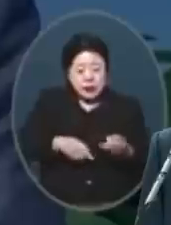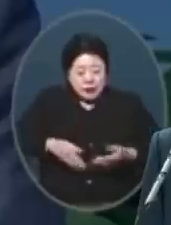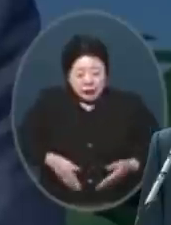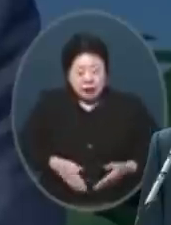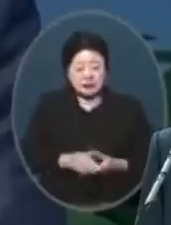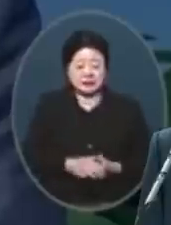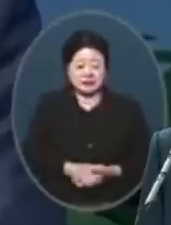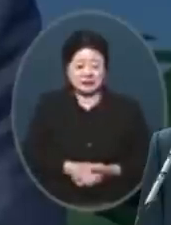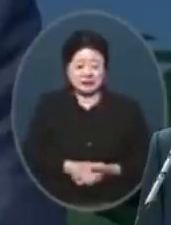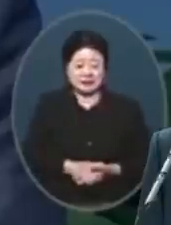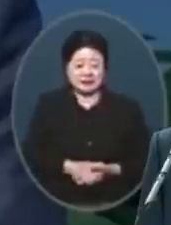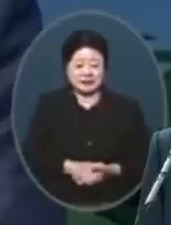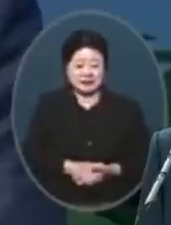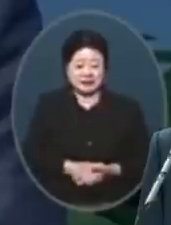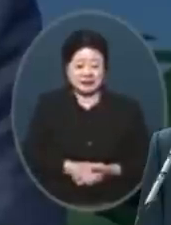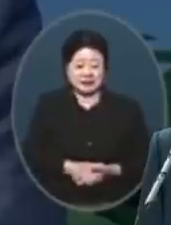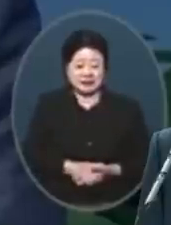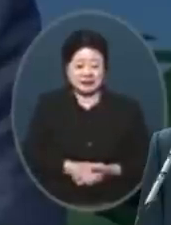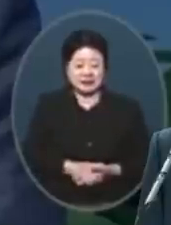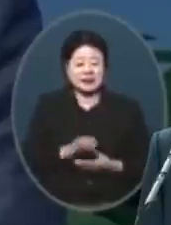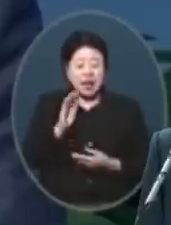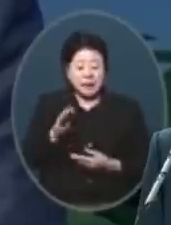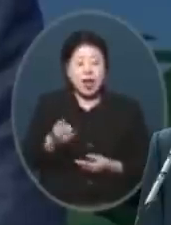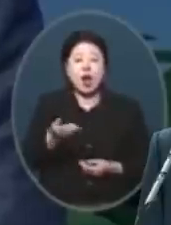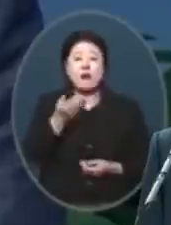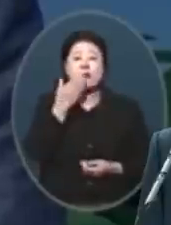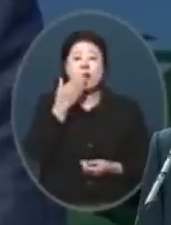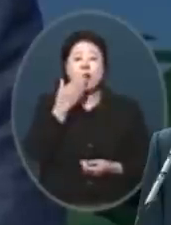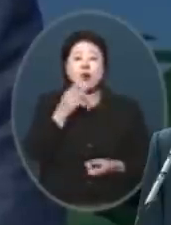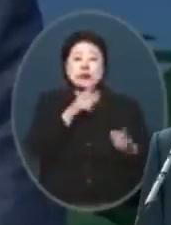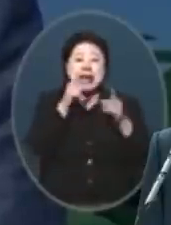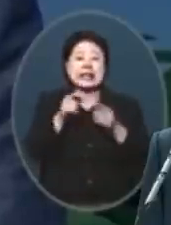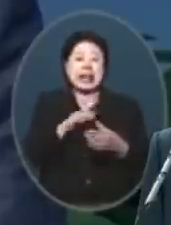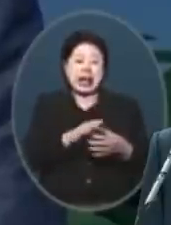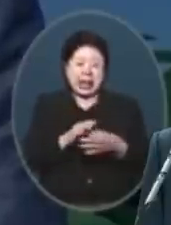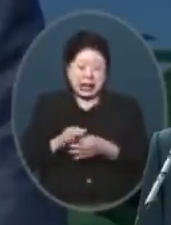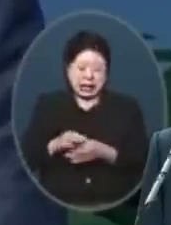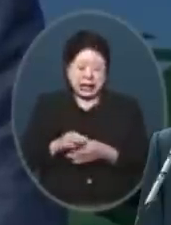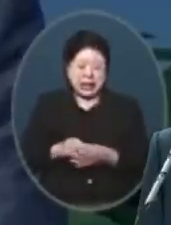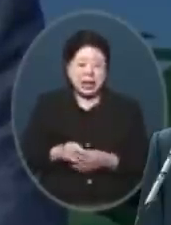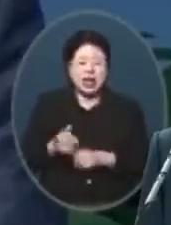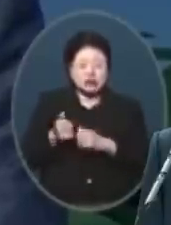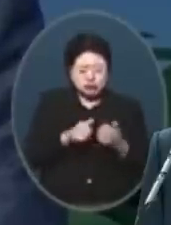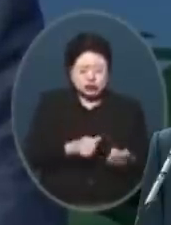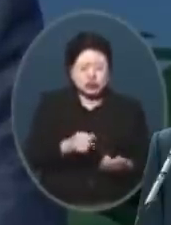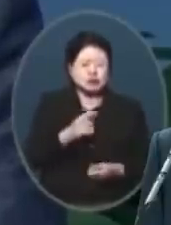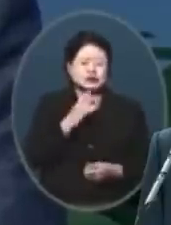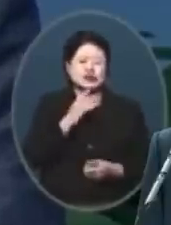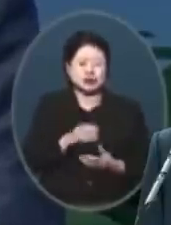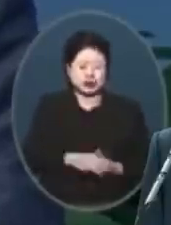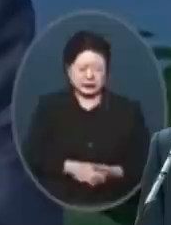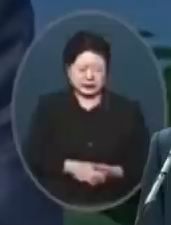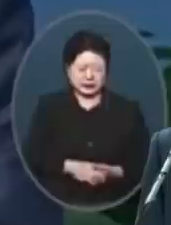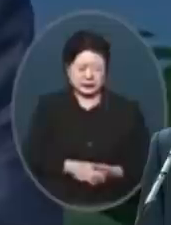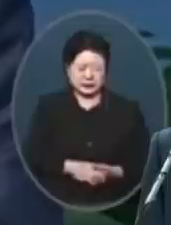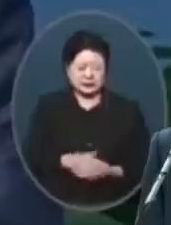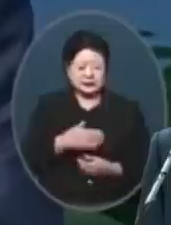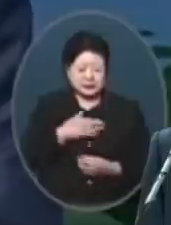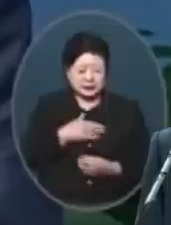태어나서 그다음 먹고 살다가 그다음 죽는 것밖에 없어요.